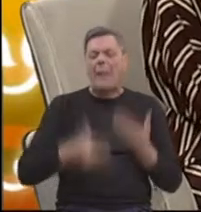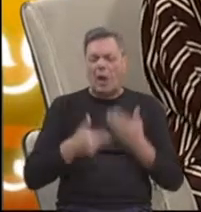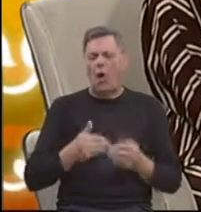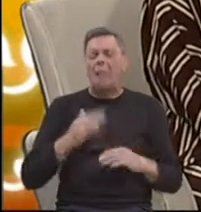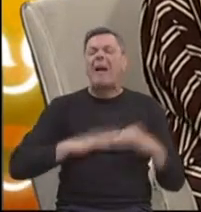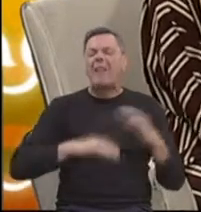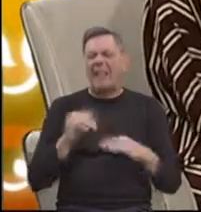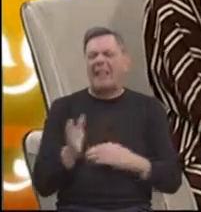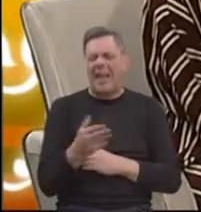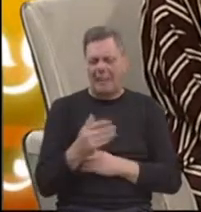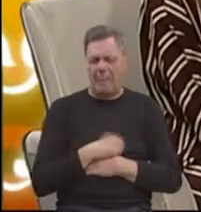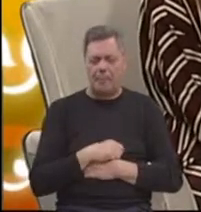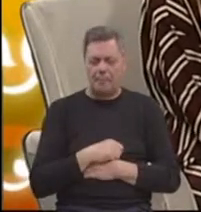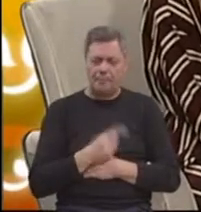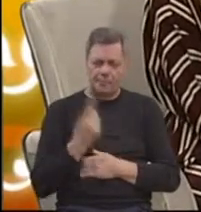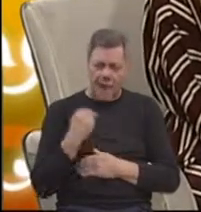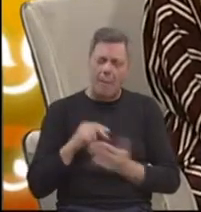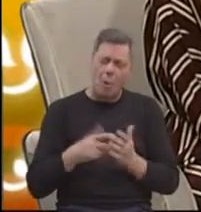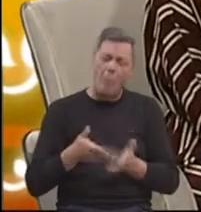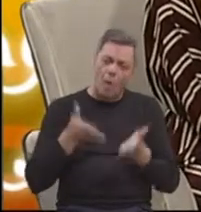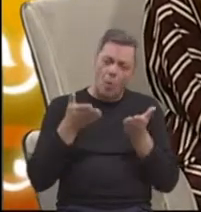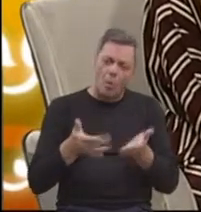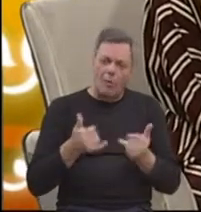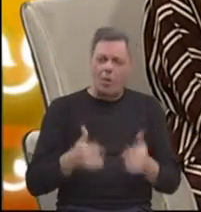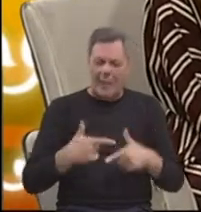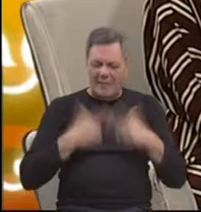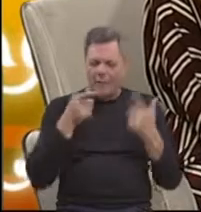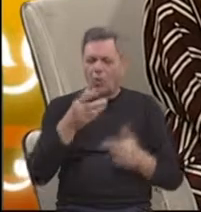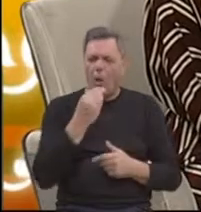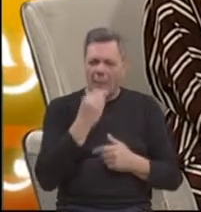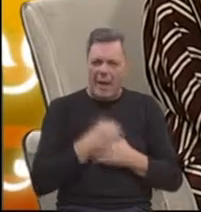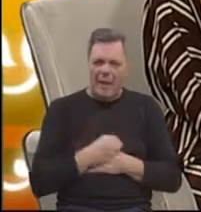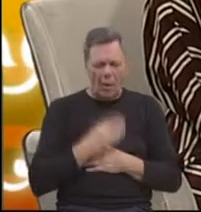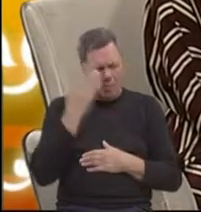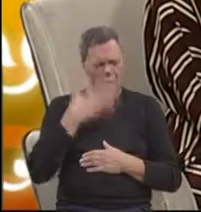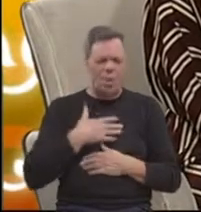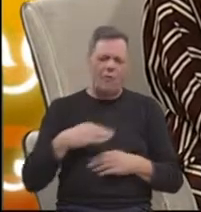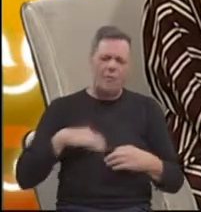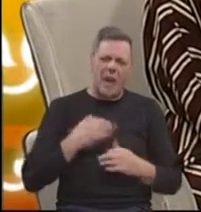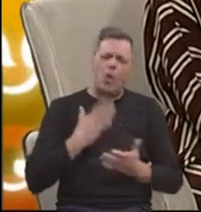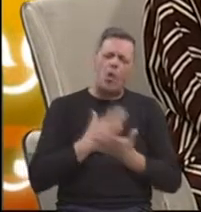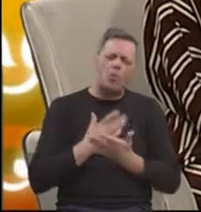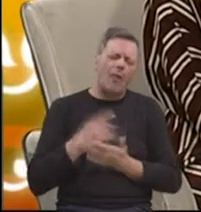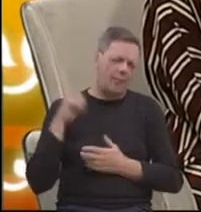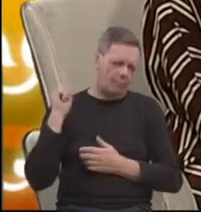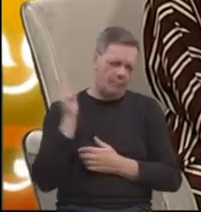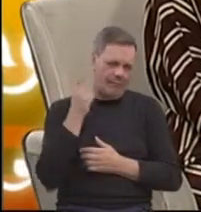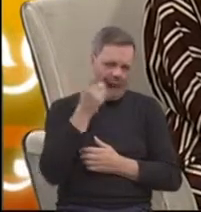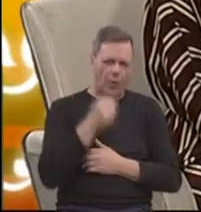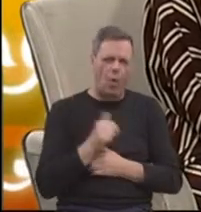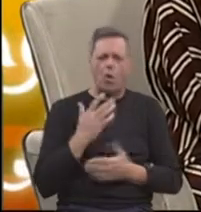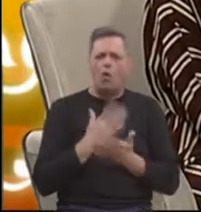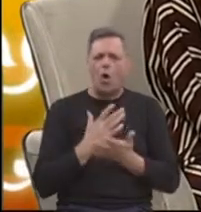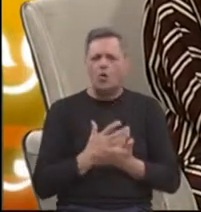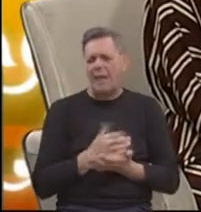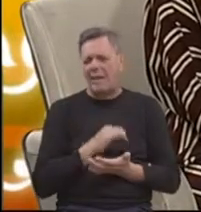kvalitetnog ribljeg mesa. Ali problem je u tome što je nama svijest o toj prehrani, o brizi, o svom zdravlju još uvijek daleko. Još uvijek